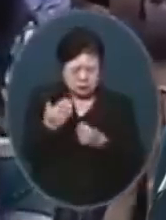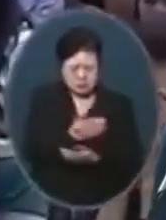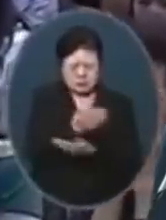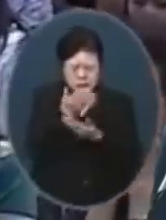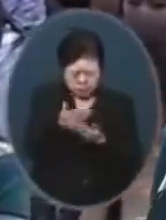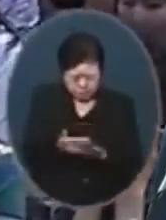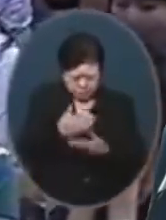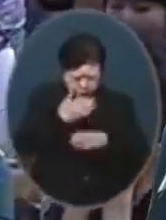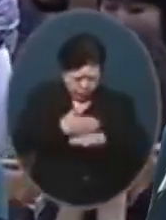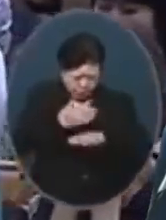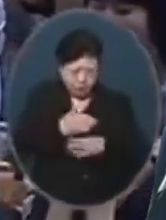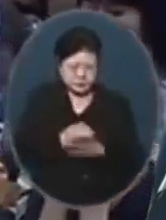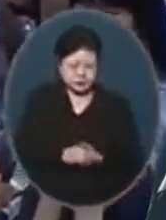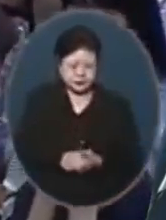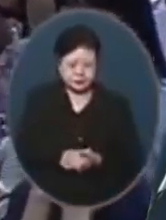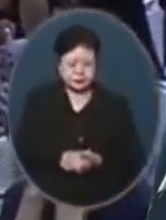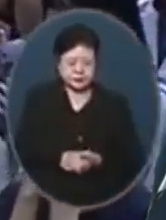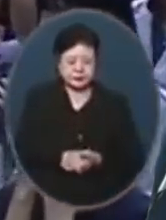주심을 감사합니다.